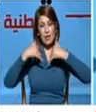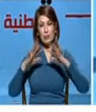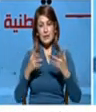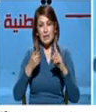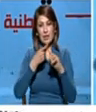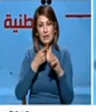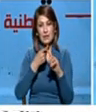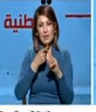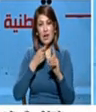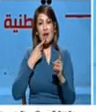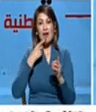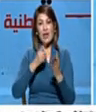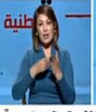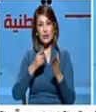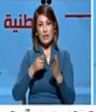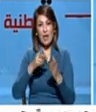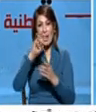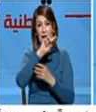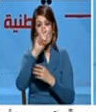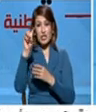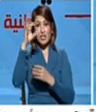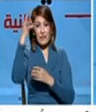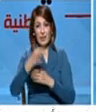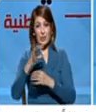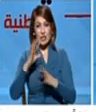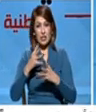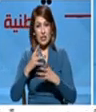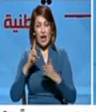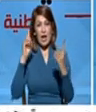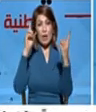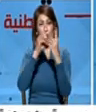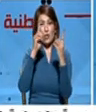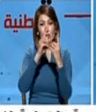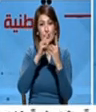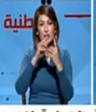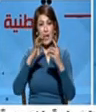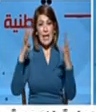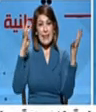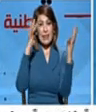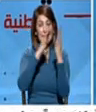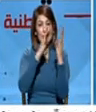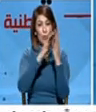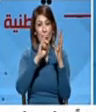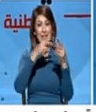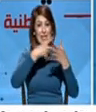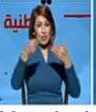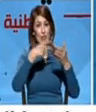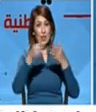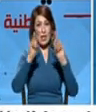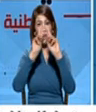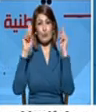رفعت في بنسبه عشرين في المائه من الشبكه الدوليه للانترنيت المعاون على ال ال ال